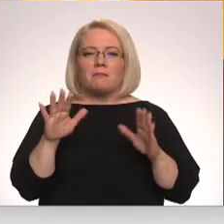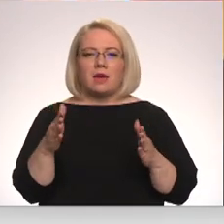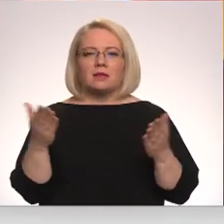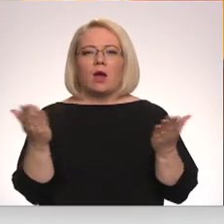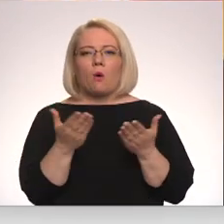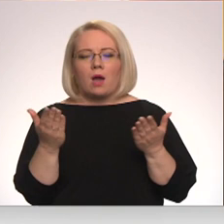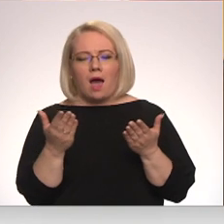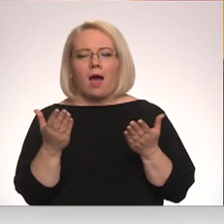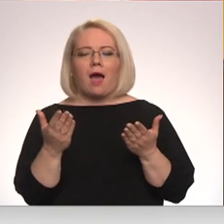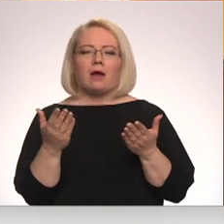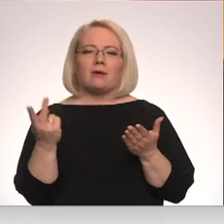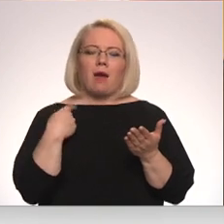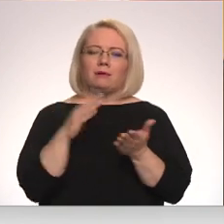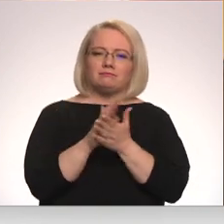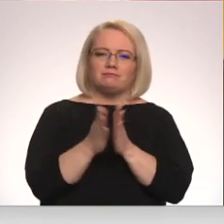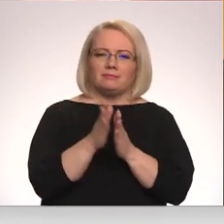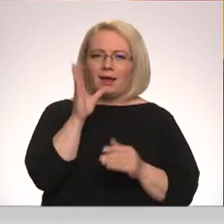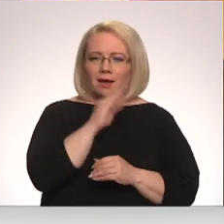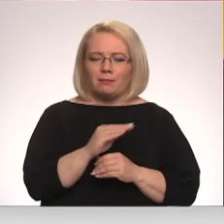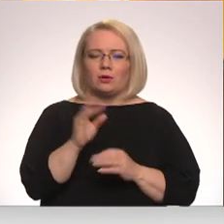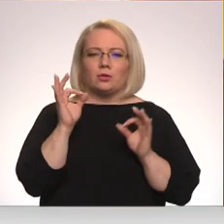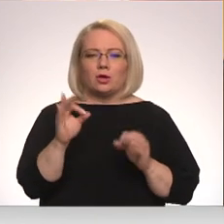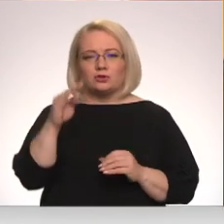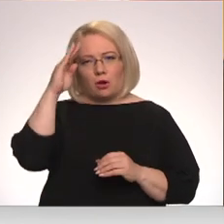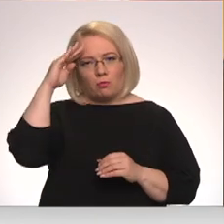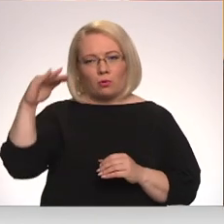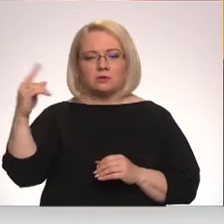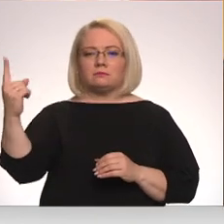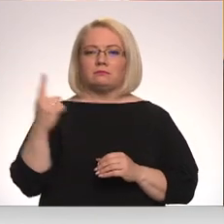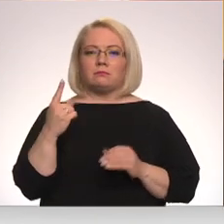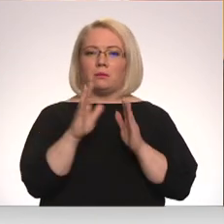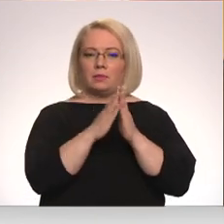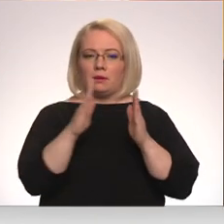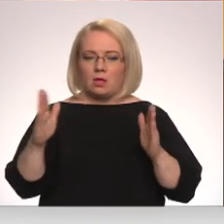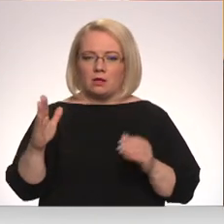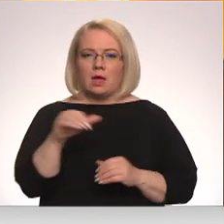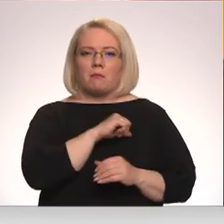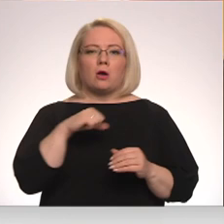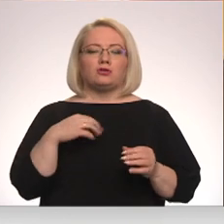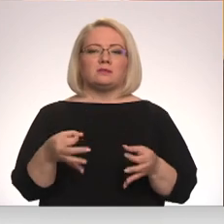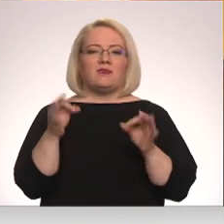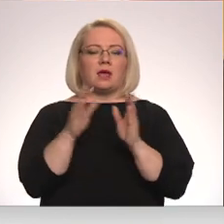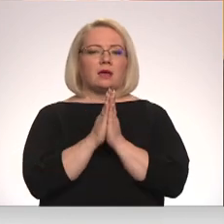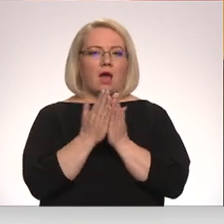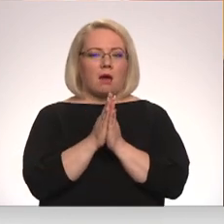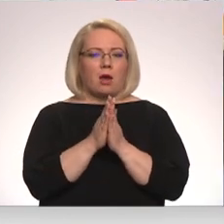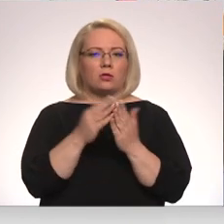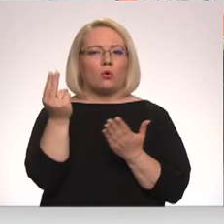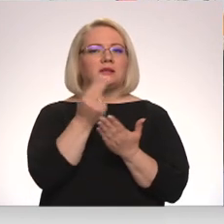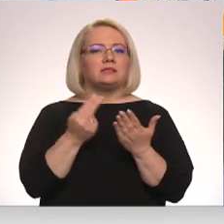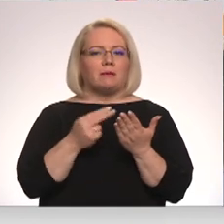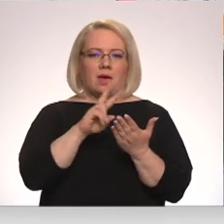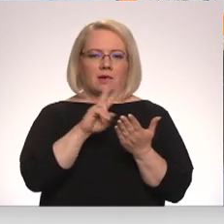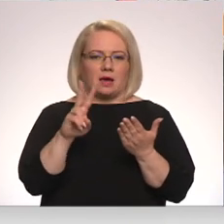kāda kopsaucēja mēs nonākam, jo tiešām, kad viņš nāk iekšā bibliotēkā, viņam ir svarīga grāmata un grāmatas ilustrators.